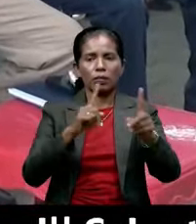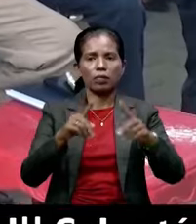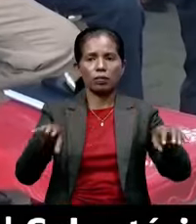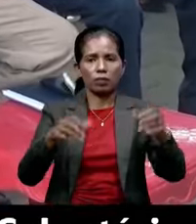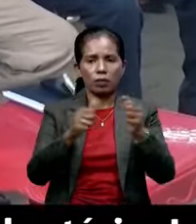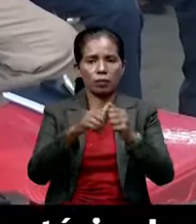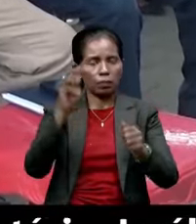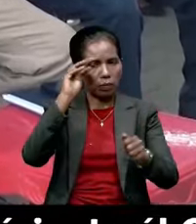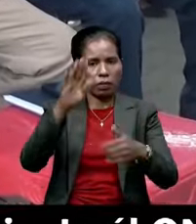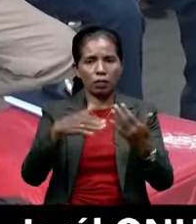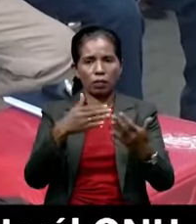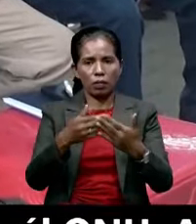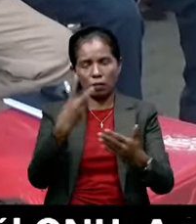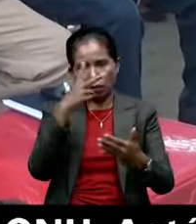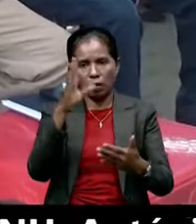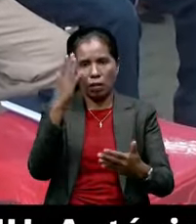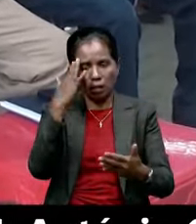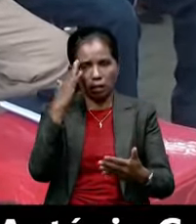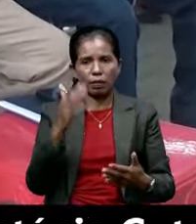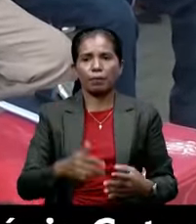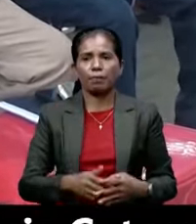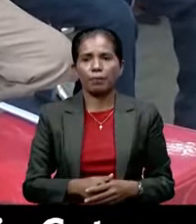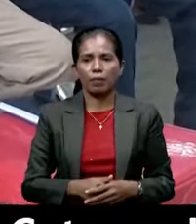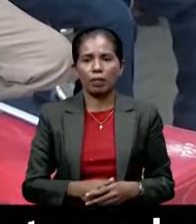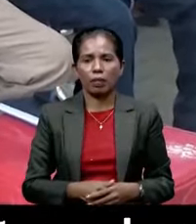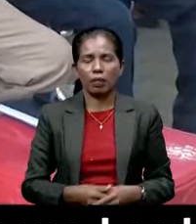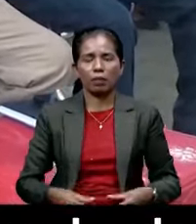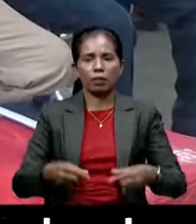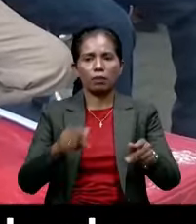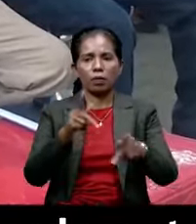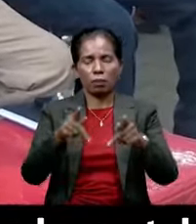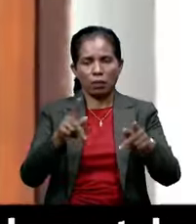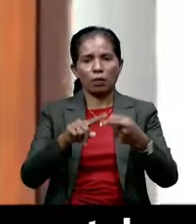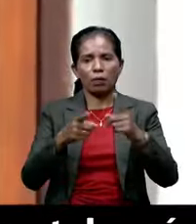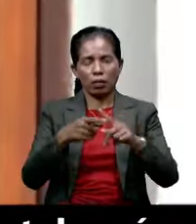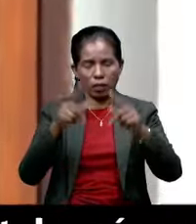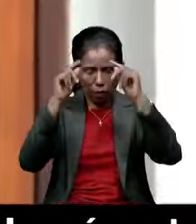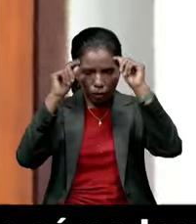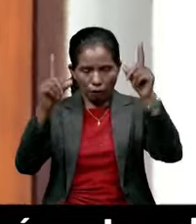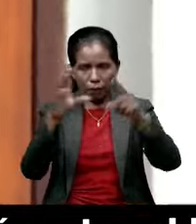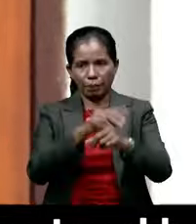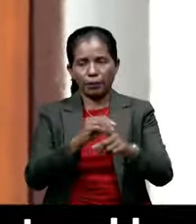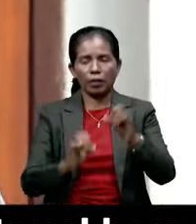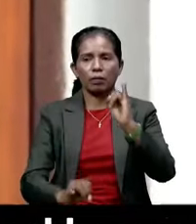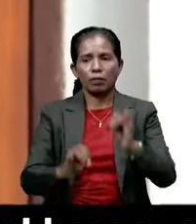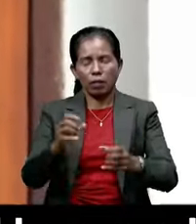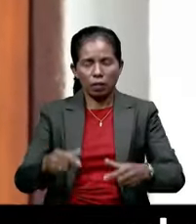Ministério Competente atu buka solusão. E criou para bele favorece e tenha malo timor. Tamo e independência. Independência